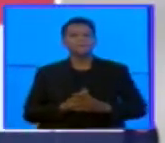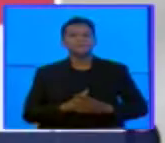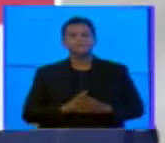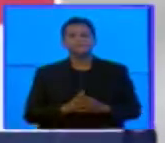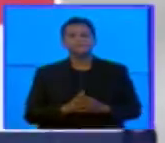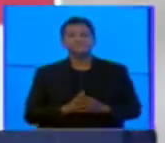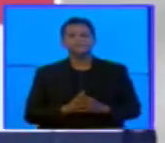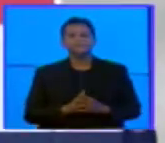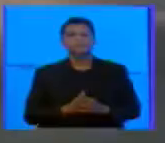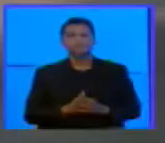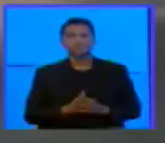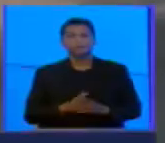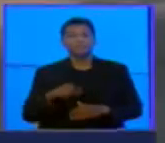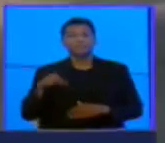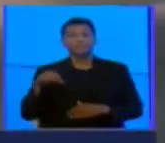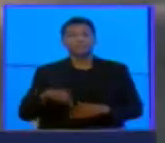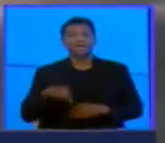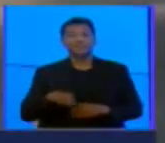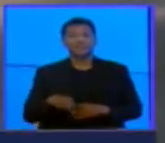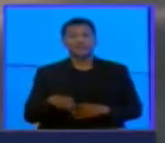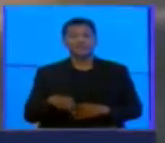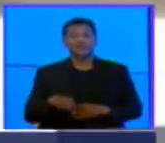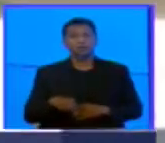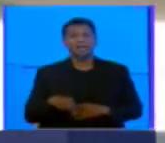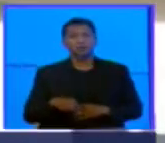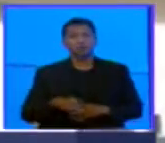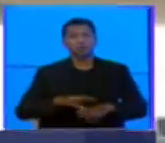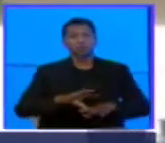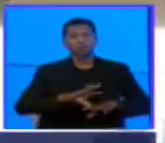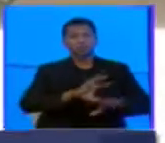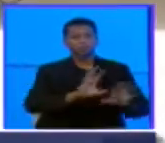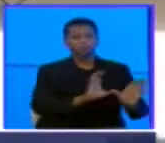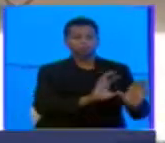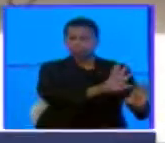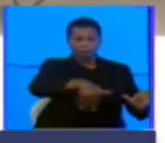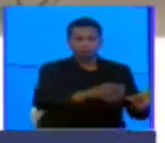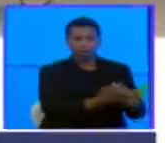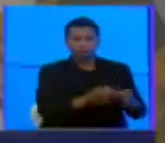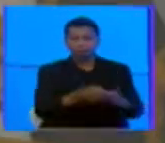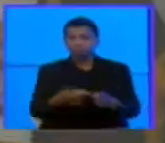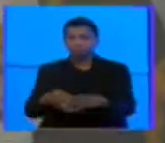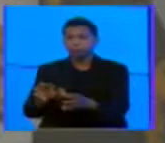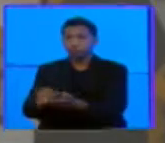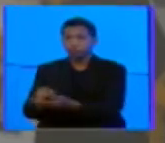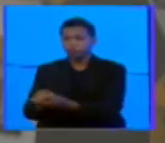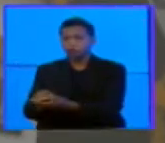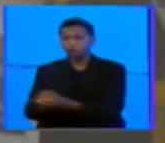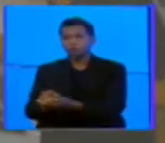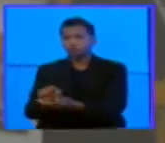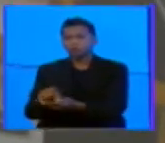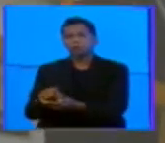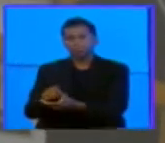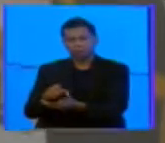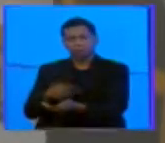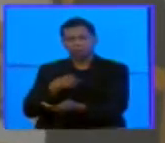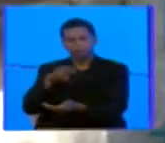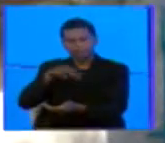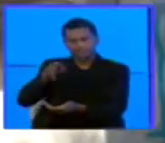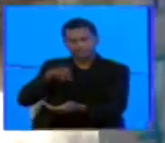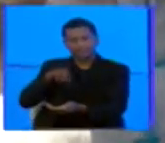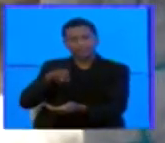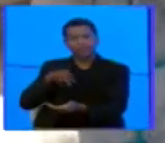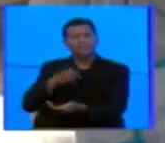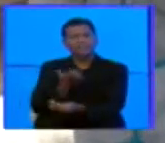saat ini Polri Jin packing list dan lain-lainnya sebagai bagian dari pemeriksaan kualitas vaksin termasuk